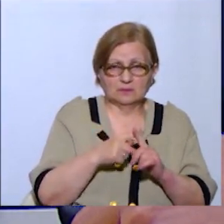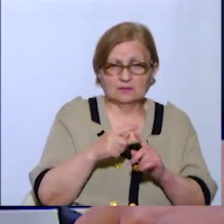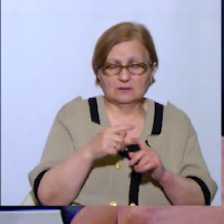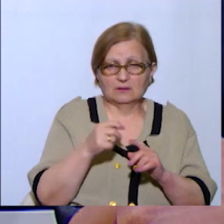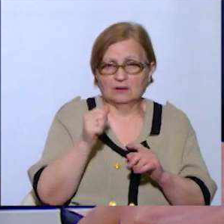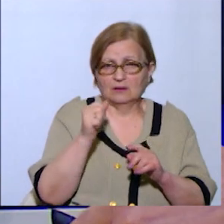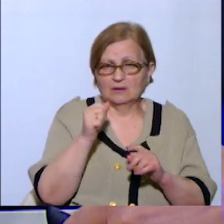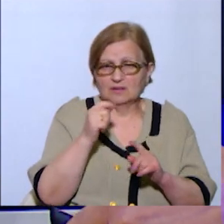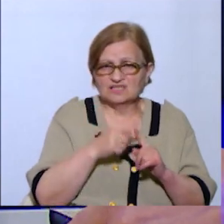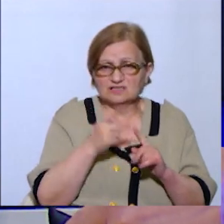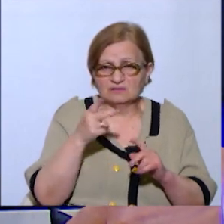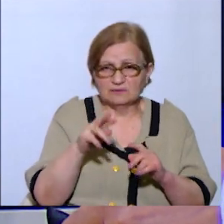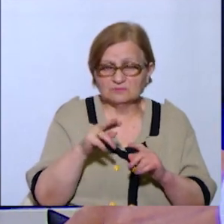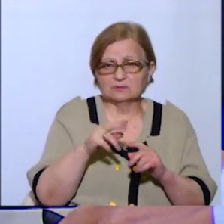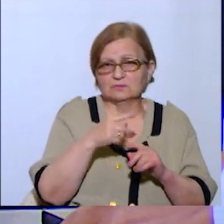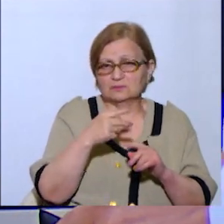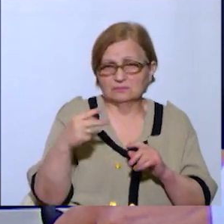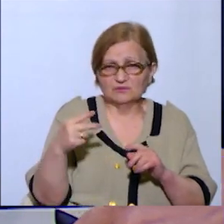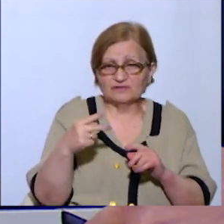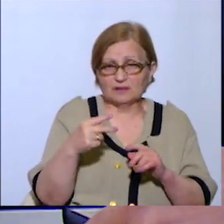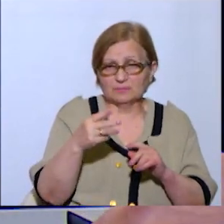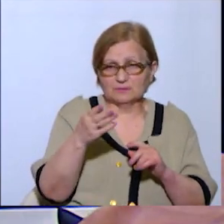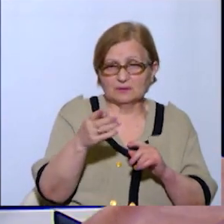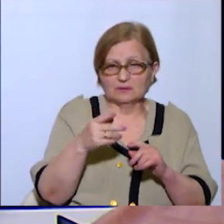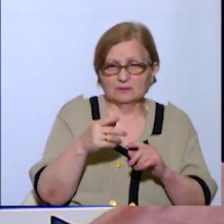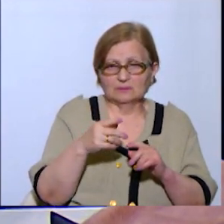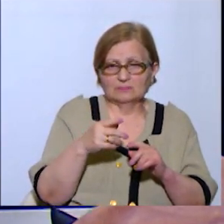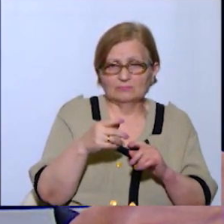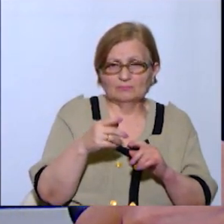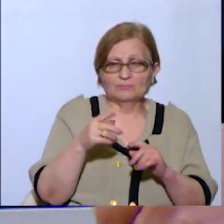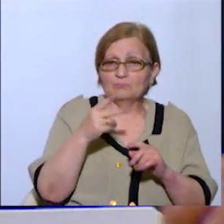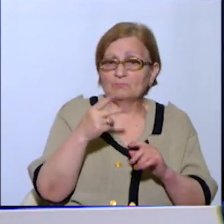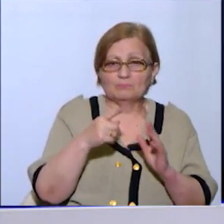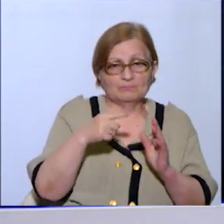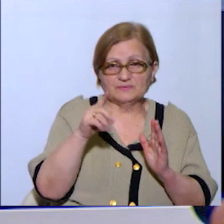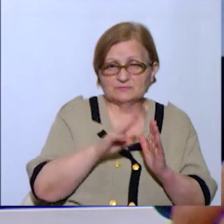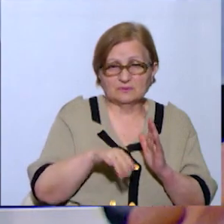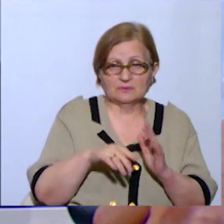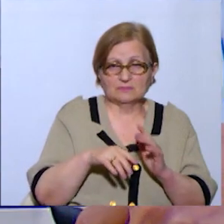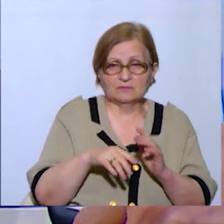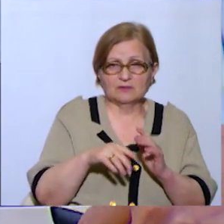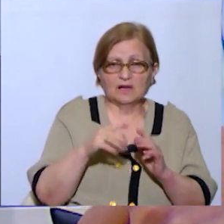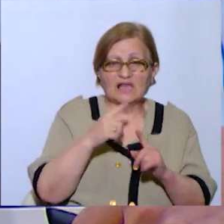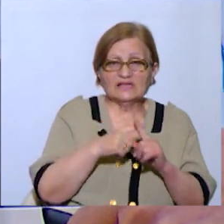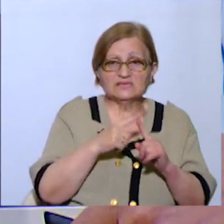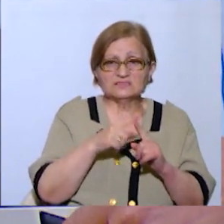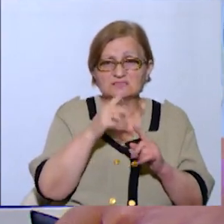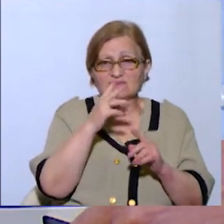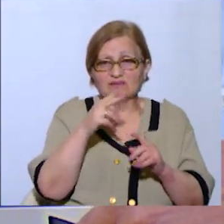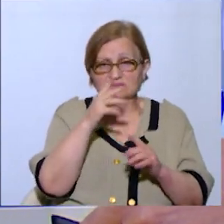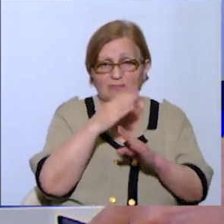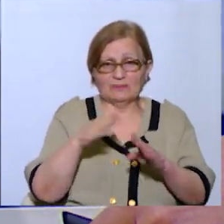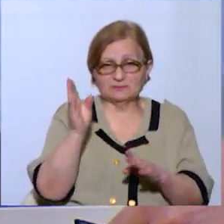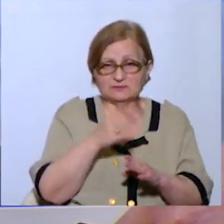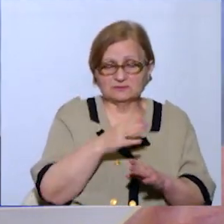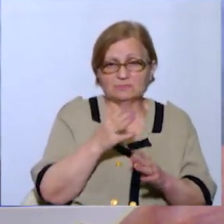უდრის ფესვი x კვადრატ პლუს 36-დან, არა, ფესვის გარეშე x კვადრატები გაბათილდება, მიიღება 8x